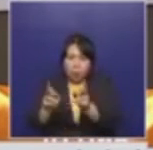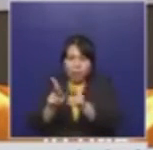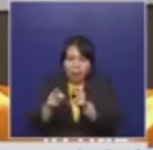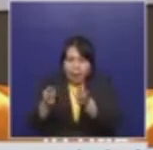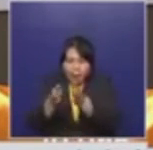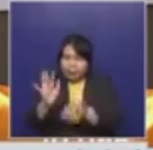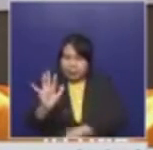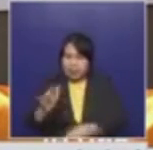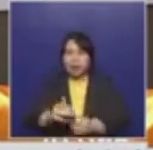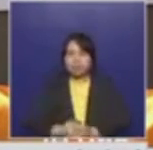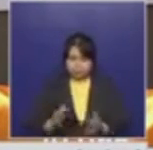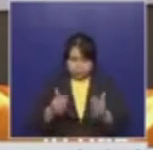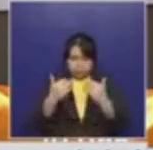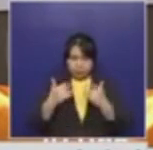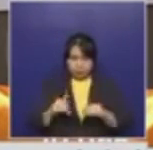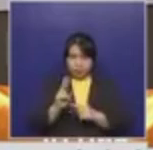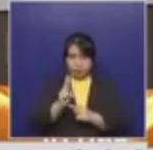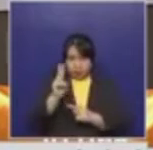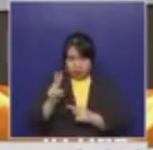หัวข้อบังคับนี้นะครับจะต้องพยายามนะครับเขียนให้ครอบคลุมการประชุมในรัฐสภาในสมาชิกในหมู่ของสมาชิกสภาผู้แทนราษฎรในการประชุมใหญ่แบบนี้ด้วยไม่ใช่จำกัดแต่เพียงขอบเขตของกรรมาธิการครับข้อที่2